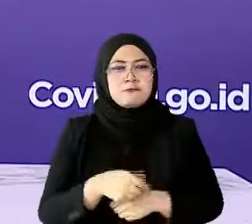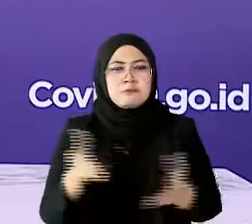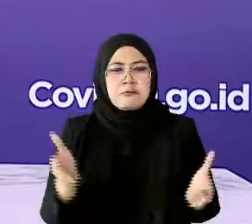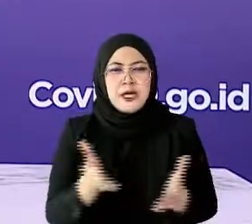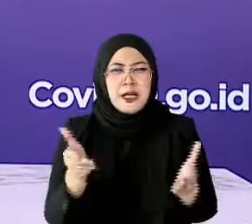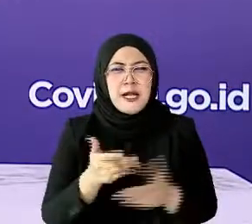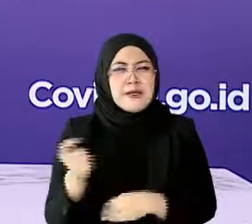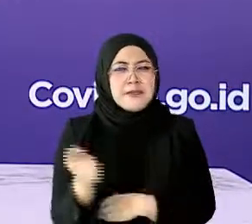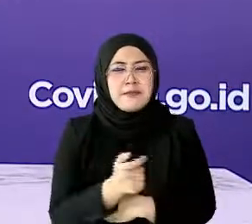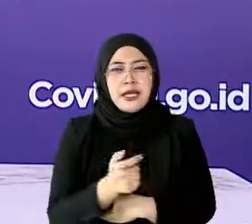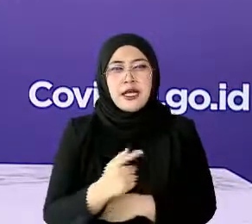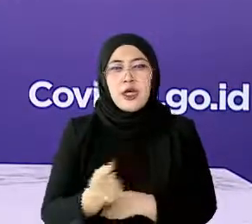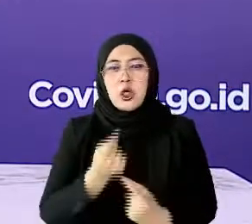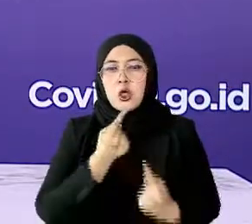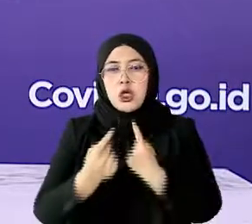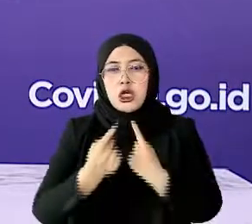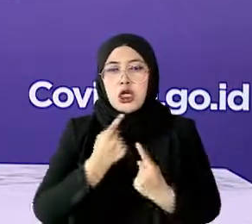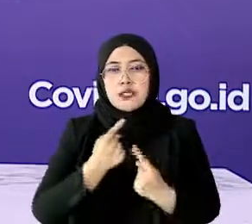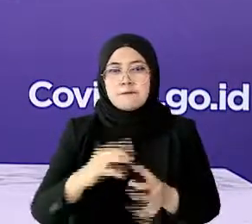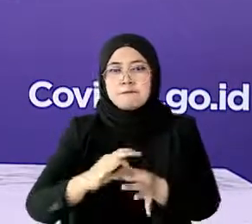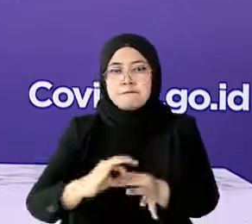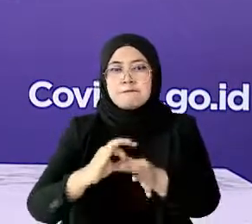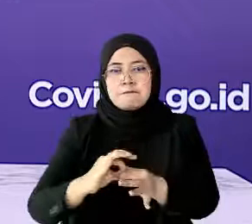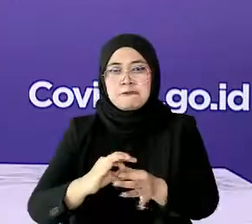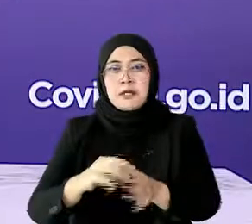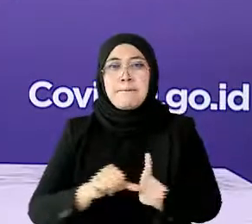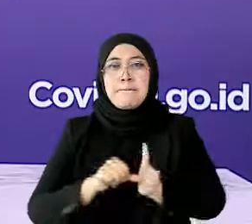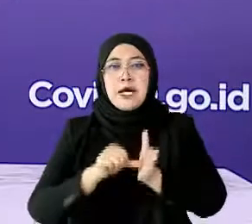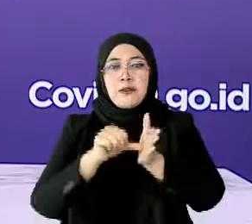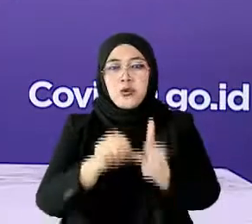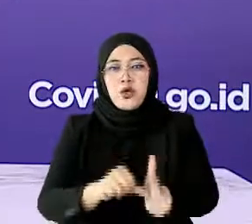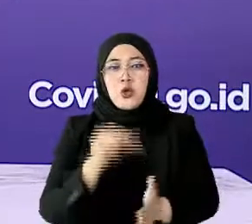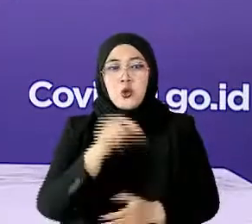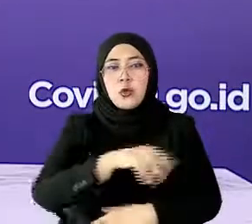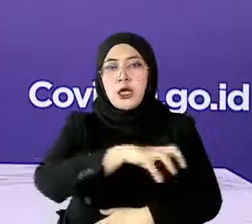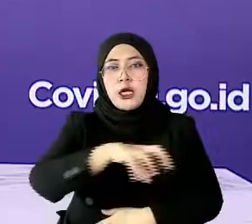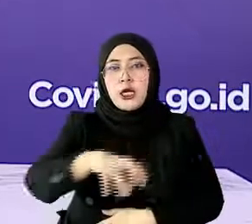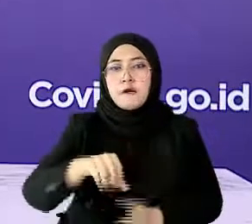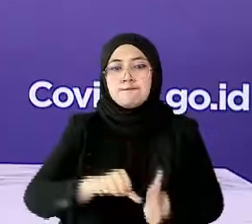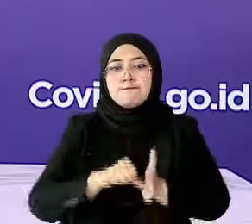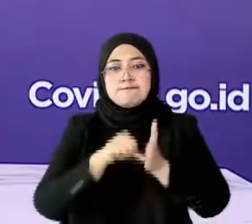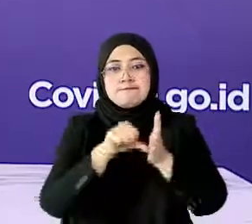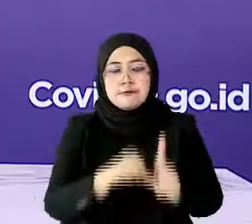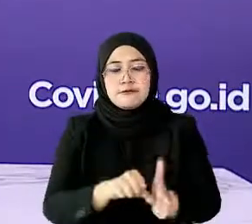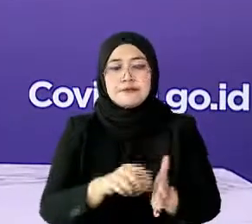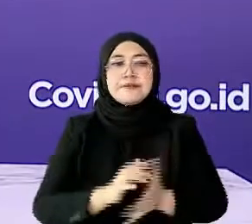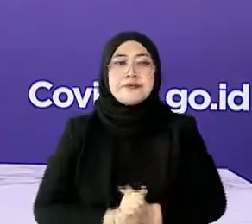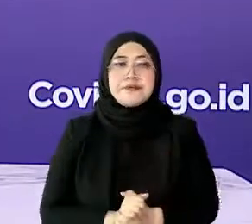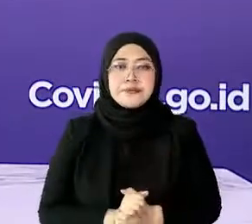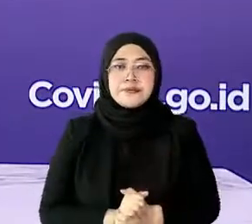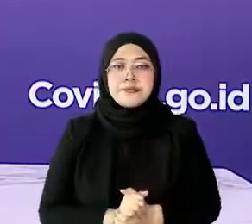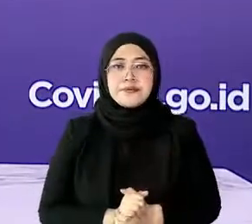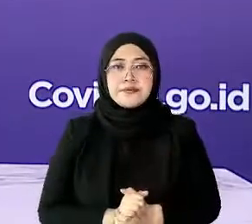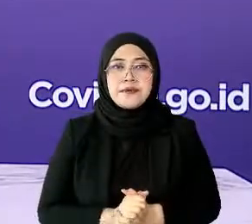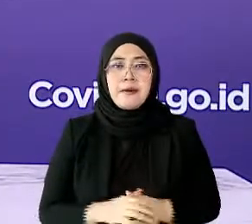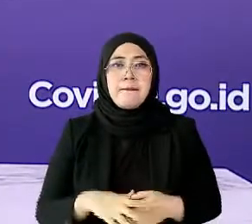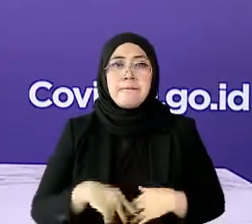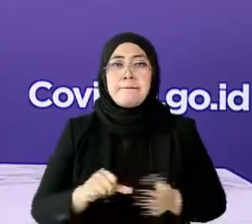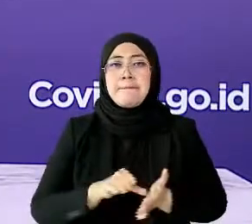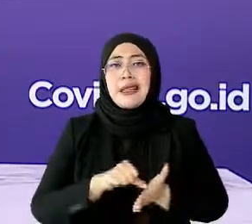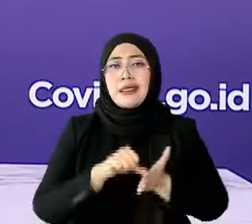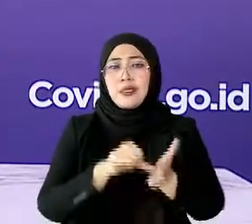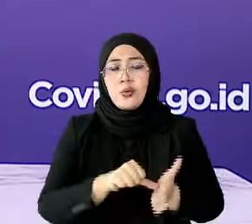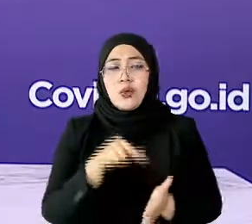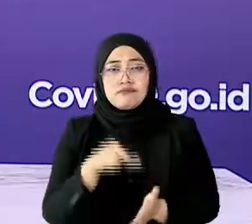dengan melakukan koordinasi dan memberikan bantuan kepada daerah-daerah yang mengalami lonjakan kasus bantuan